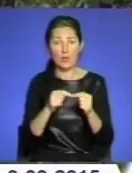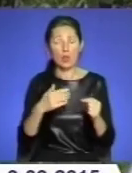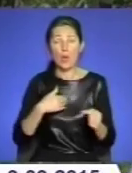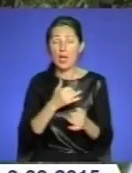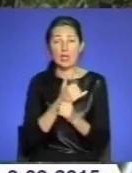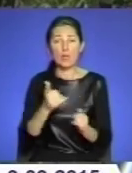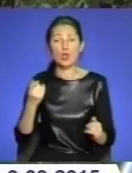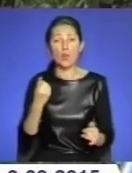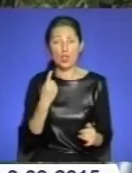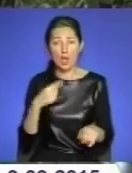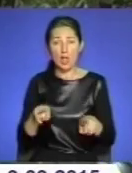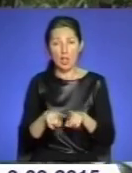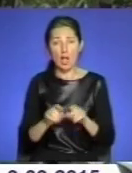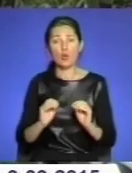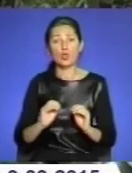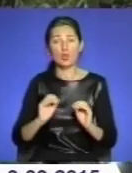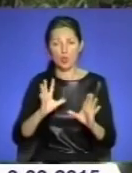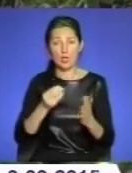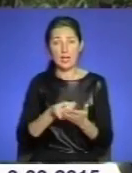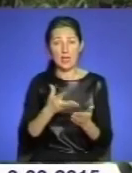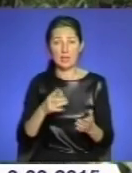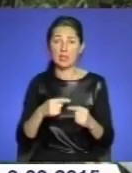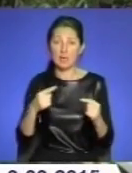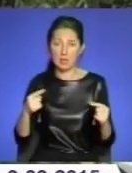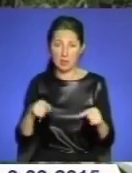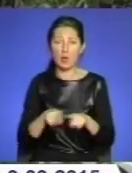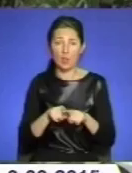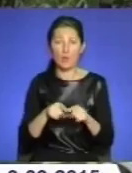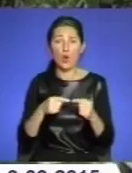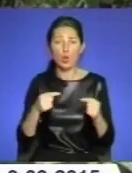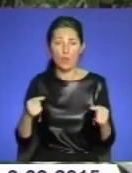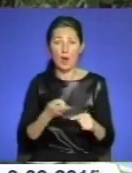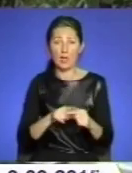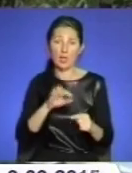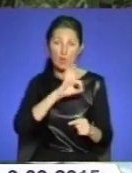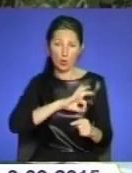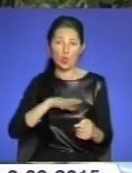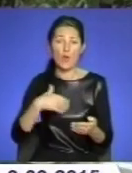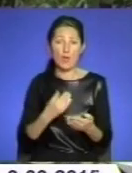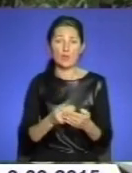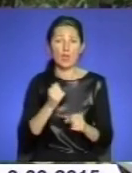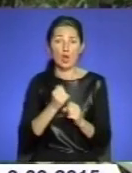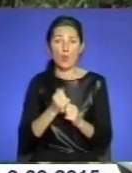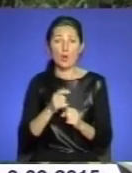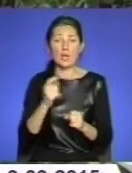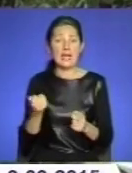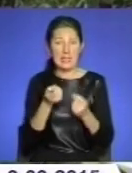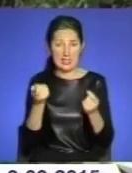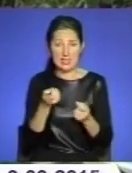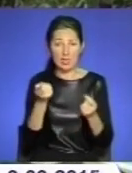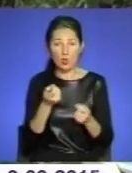можемо очікати також зростання цін на супутні товари, які використовують в своїй роботі зернові, наприклад, корма для